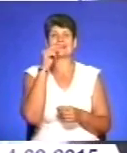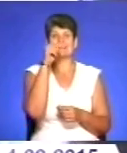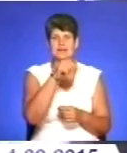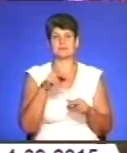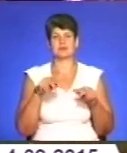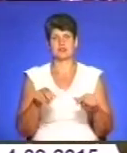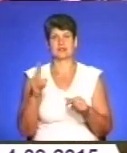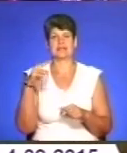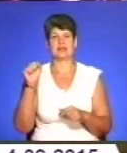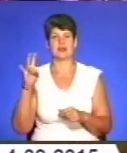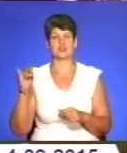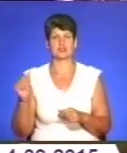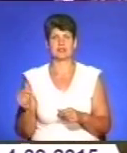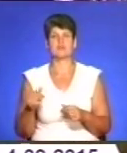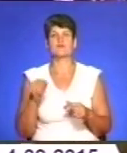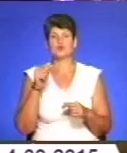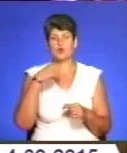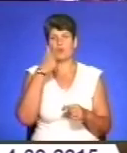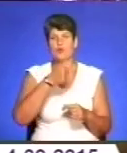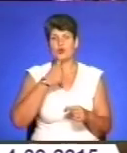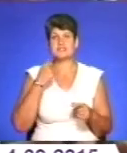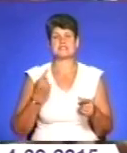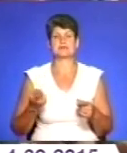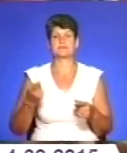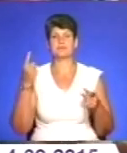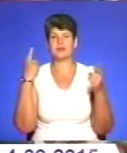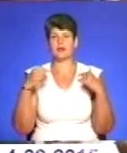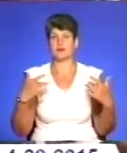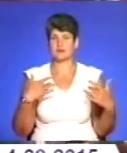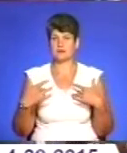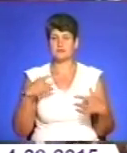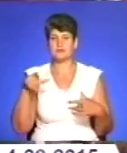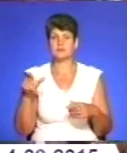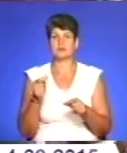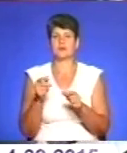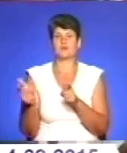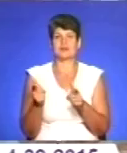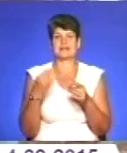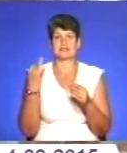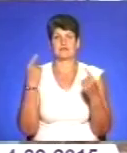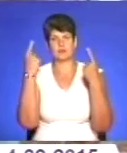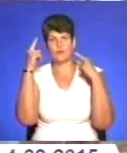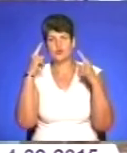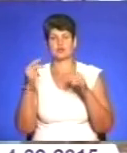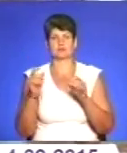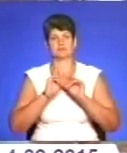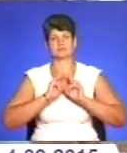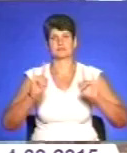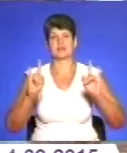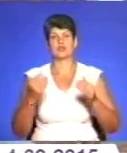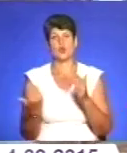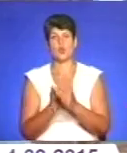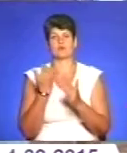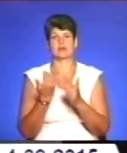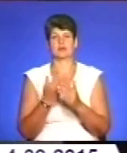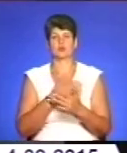ставив Данічкін. Цьогоріч митці обласної філармонії підготували багато цікавих творчих сюрпризів та новинок для шанувальників